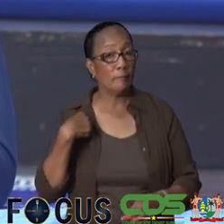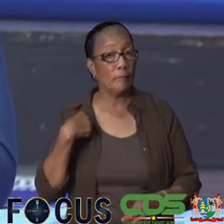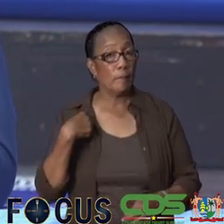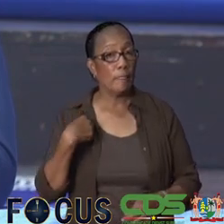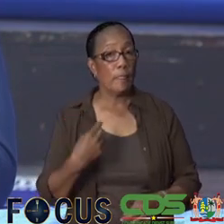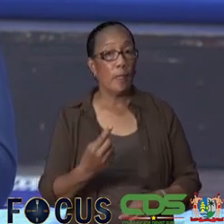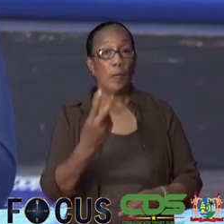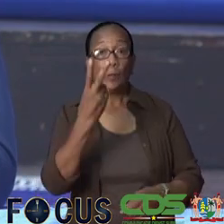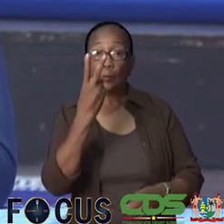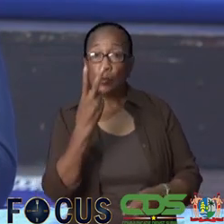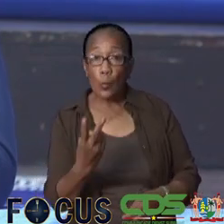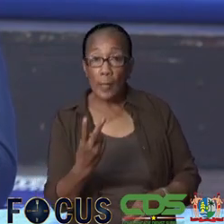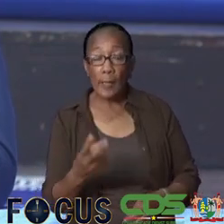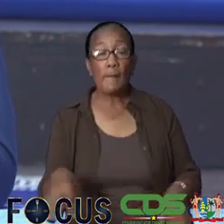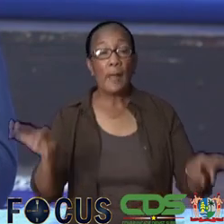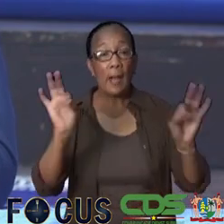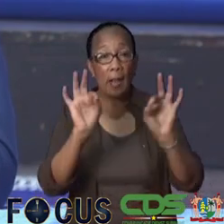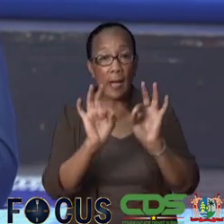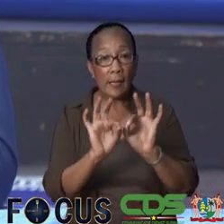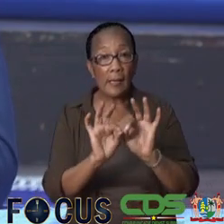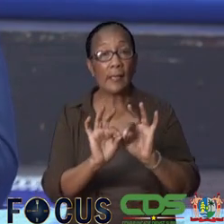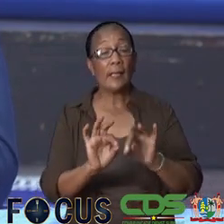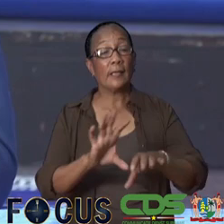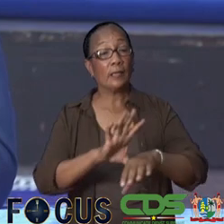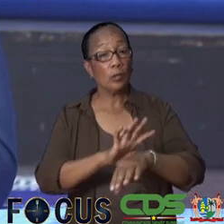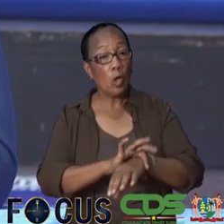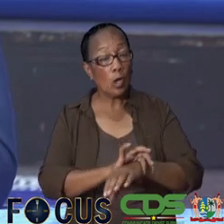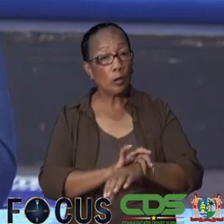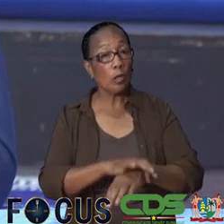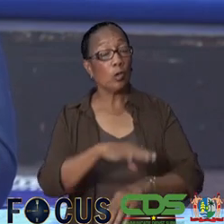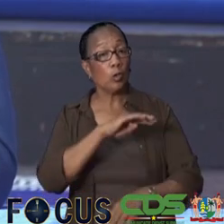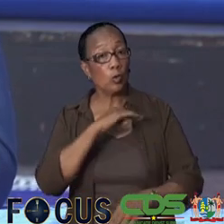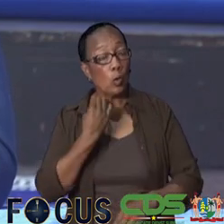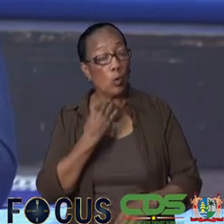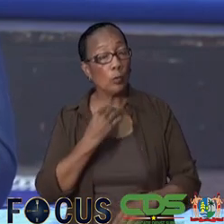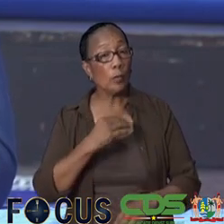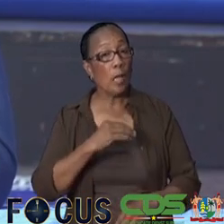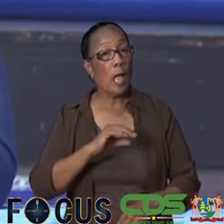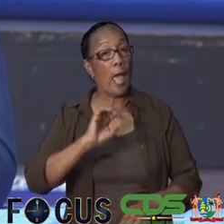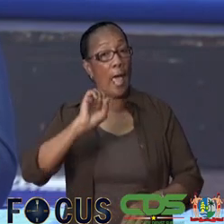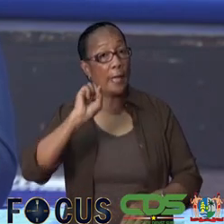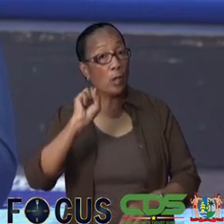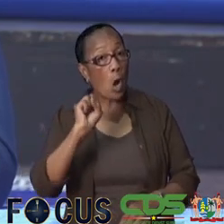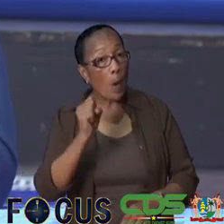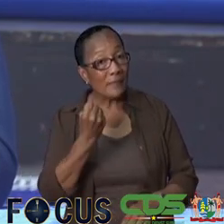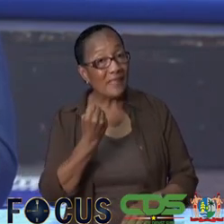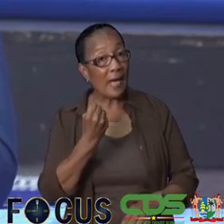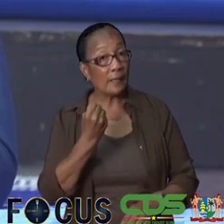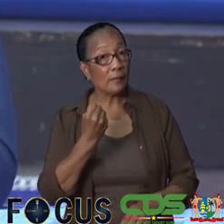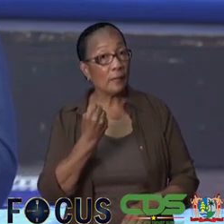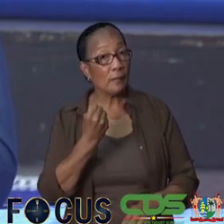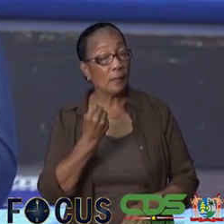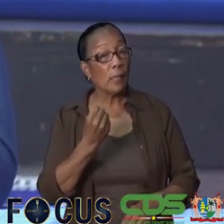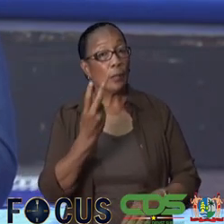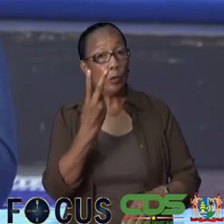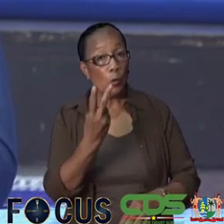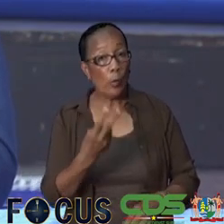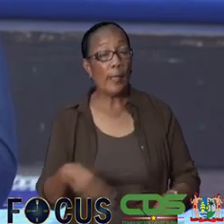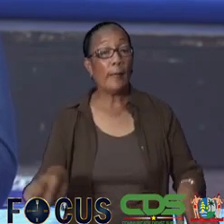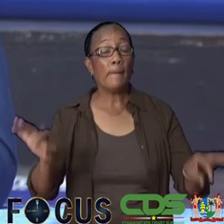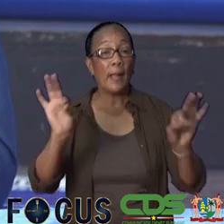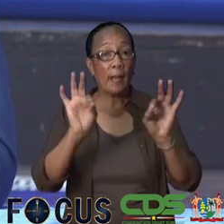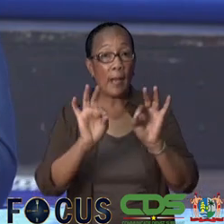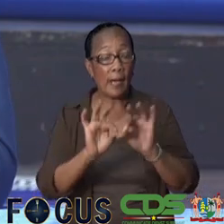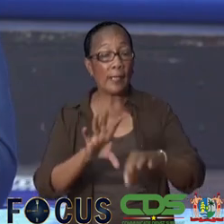2 iconen in de zorg hebben verloren. En vanwege het de uitvaart van een van deze heren,